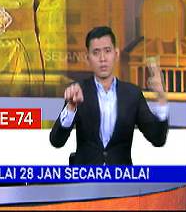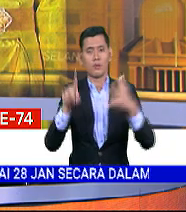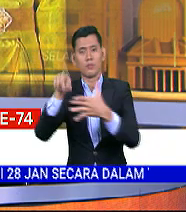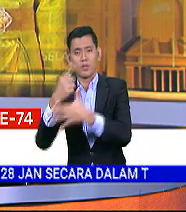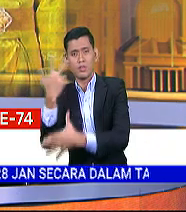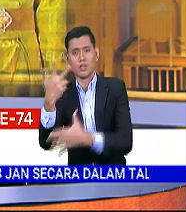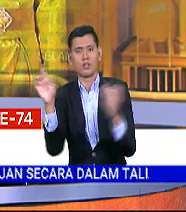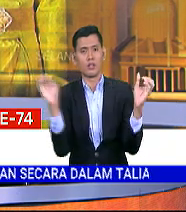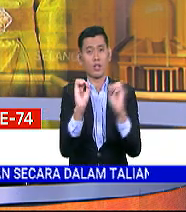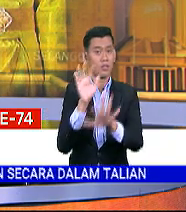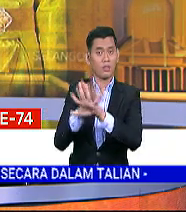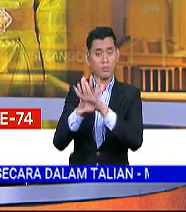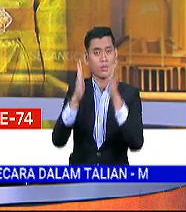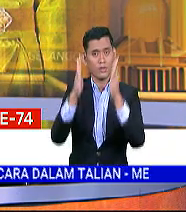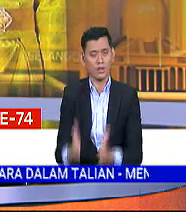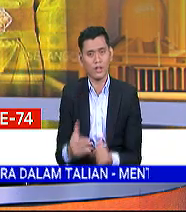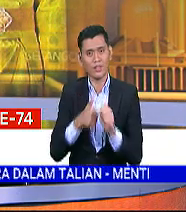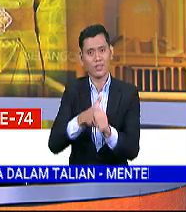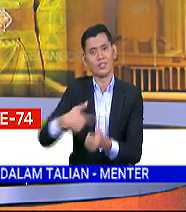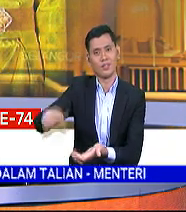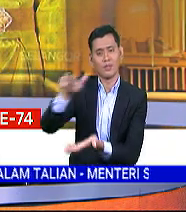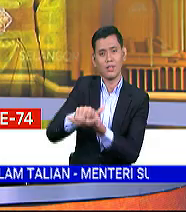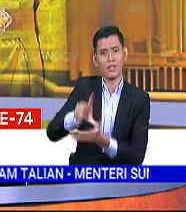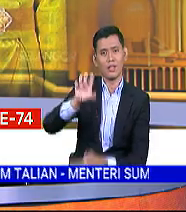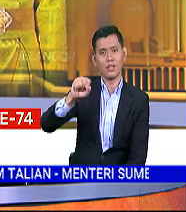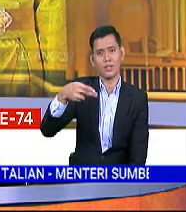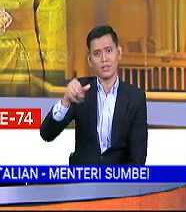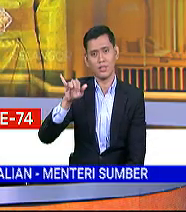melibatkan kelompok yang besar. Ikuti laporan Nora Syikin Harun.